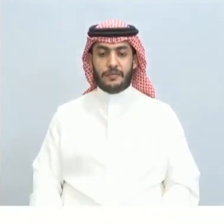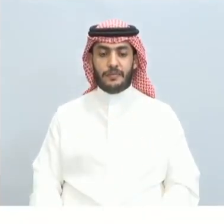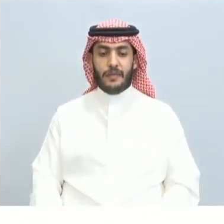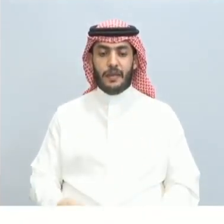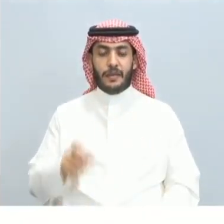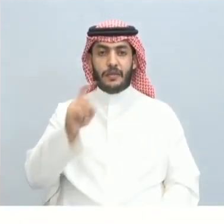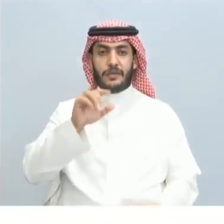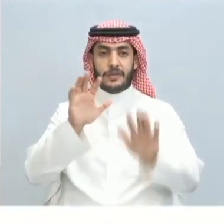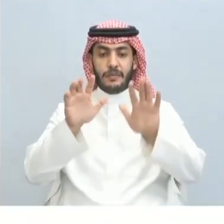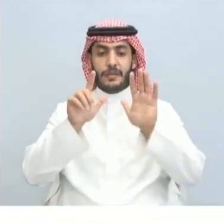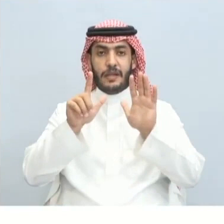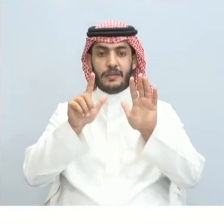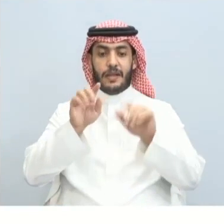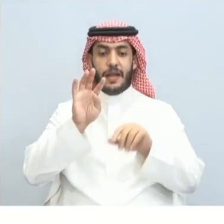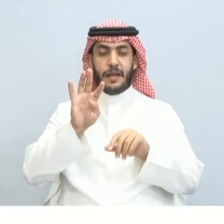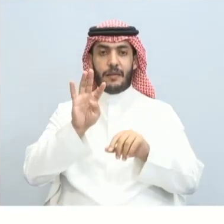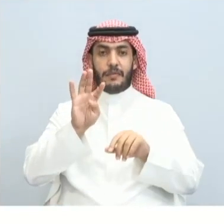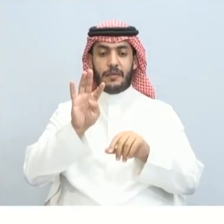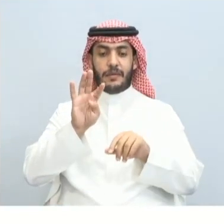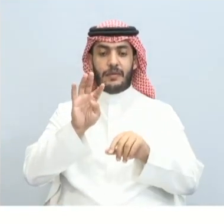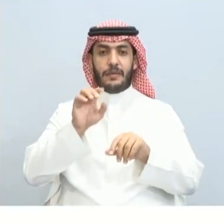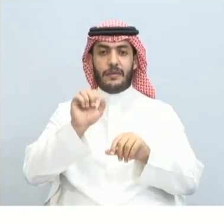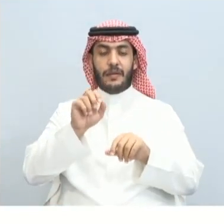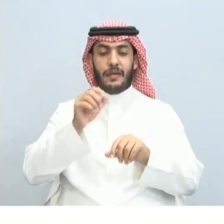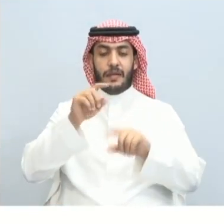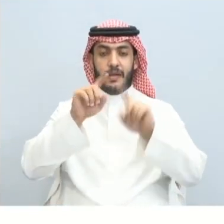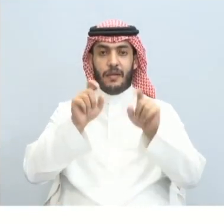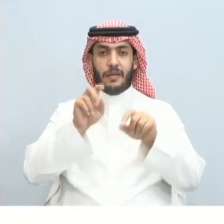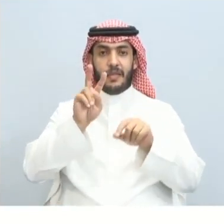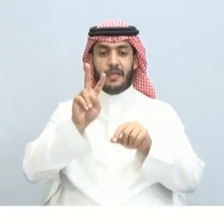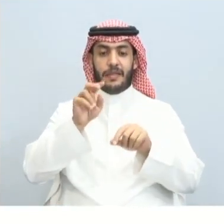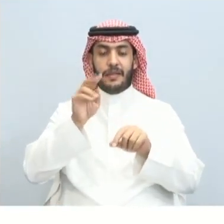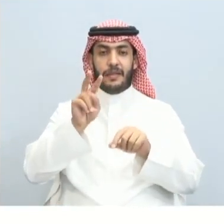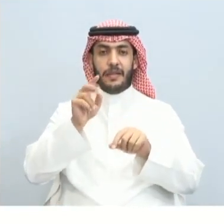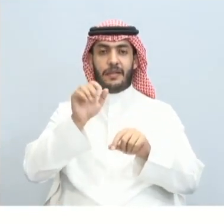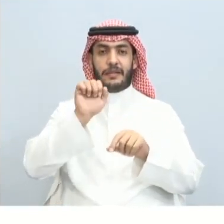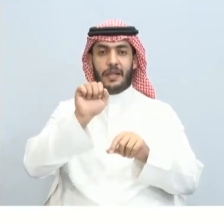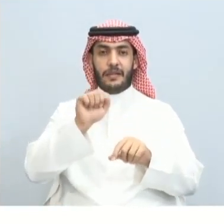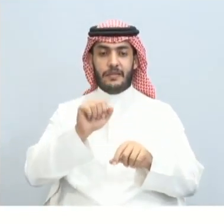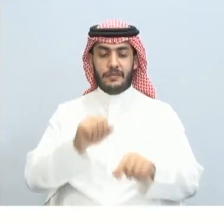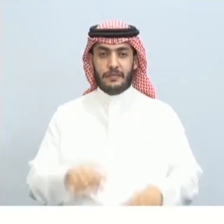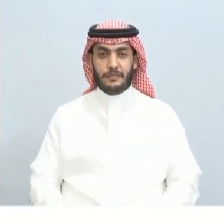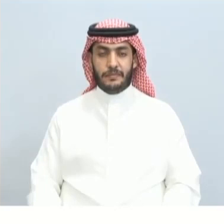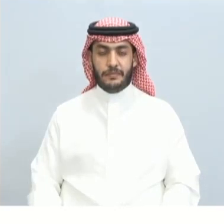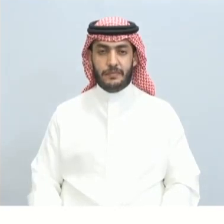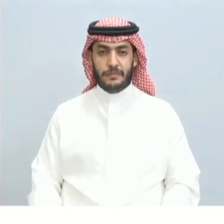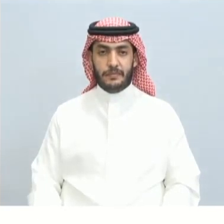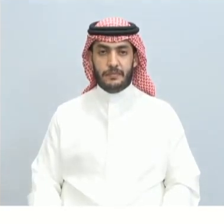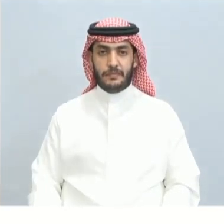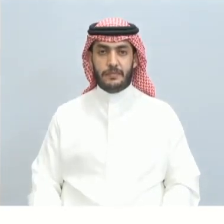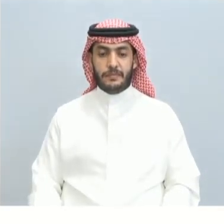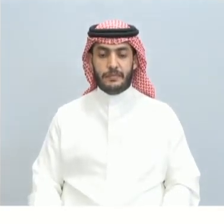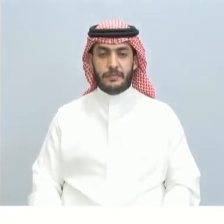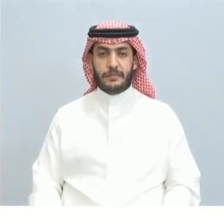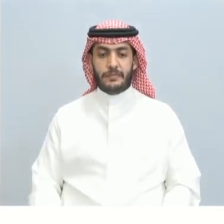لدينا السؤال السابع عشر اربعه في او قوس مضروبه في القوس اثنان صاد اربعه في اثنان صاد